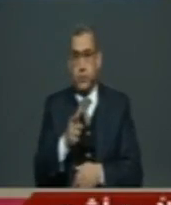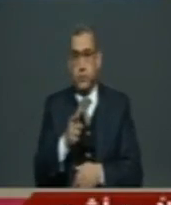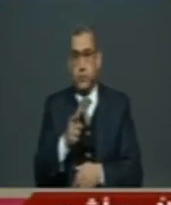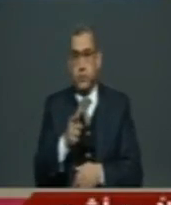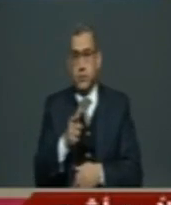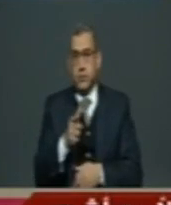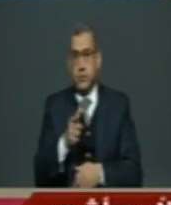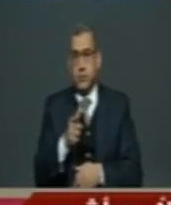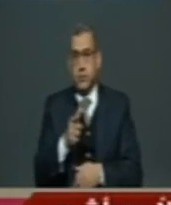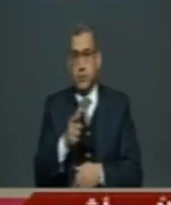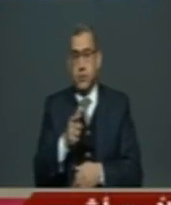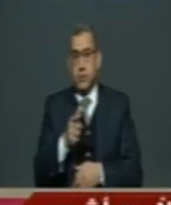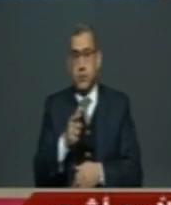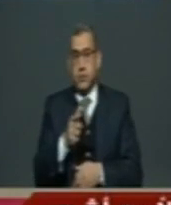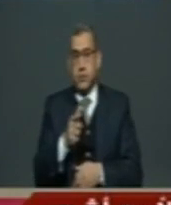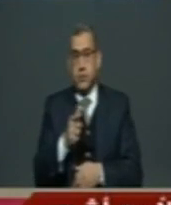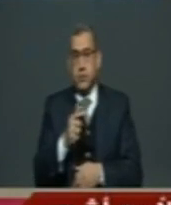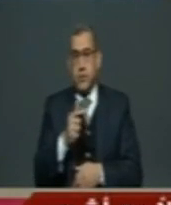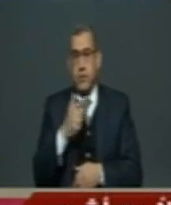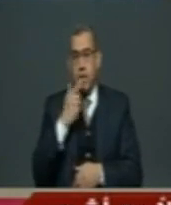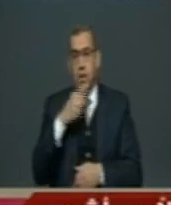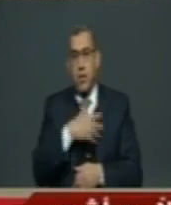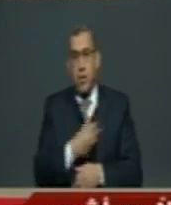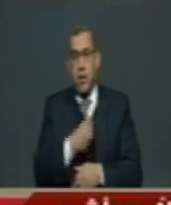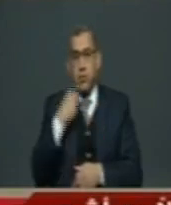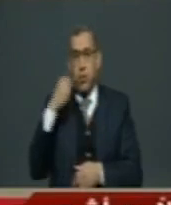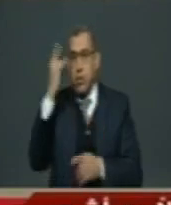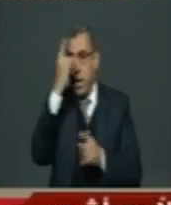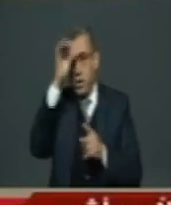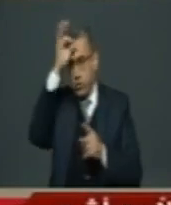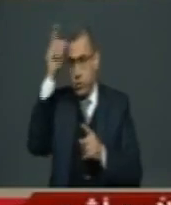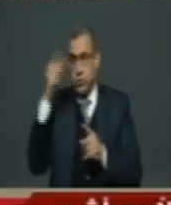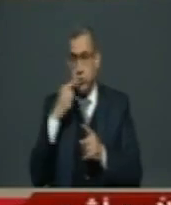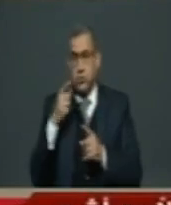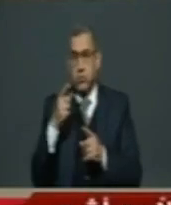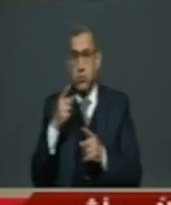يعني مش مستريح كل يوم وزاره الداخليه تطلع